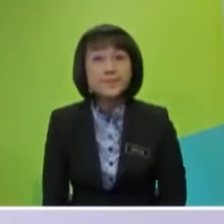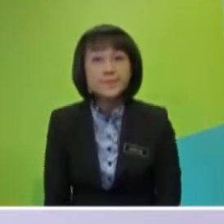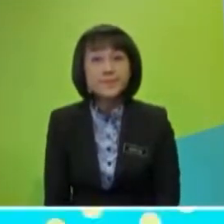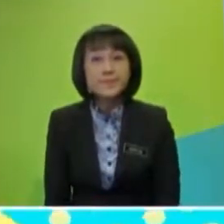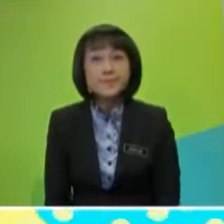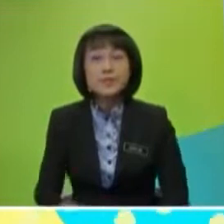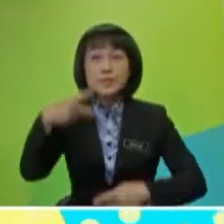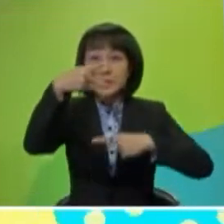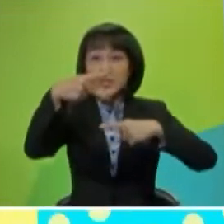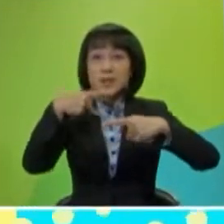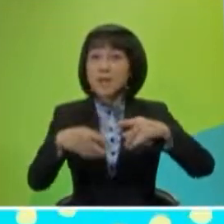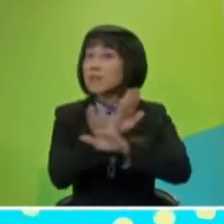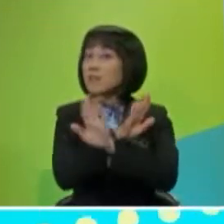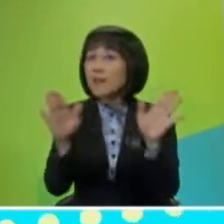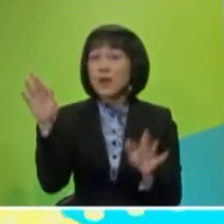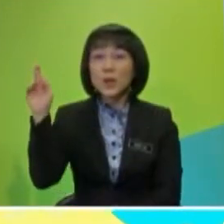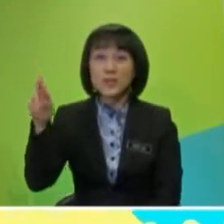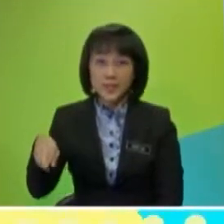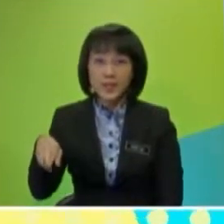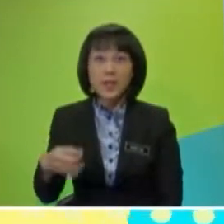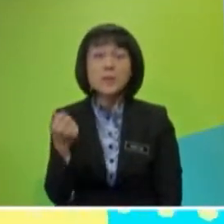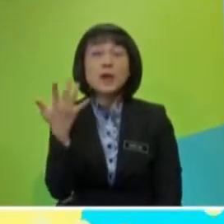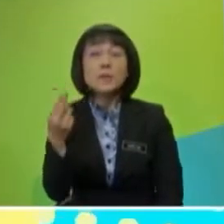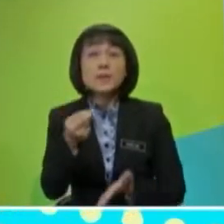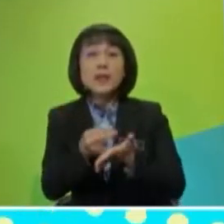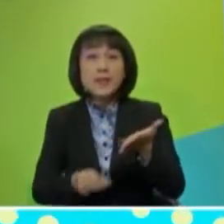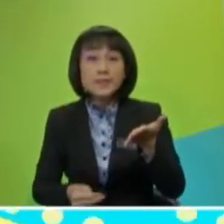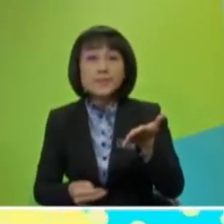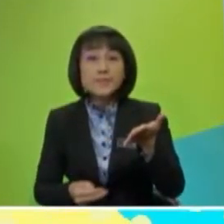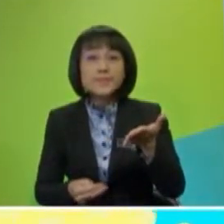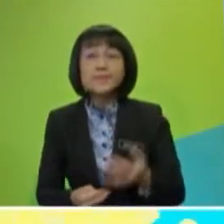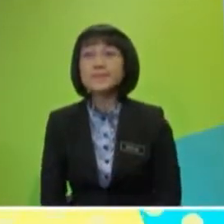Pecahan tidak wajar. Tak wajar. Okey. Berapa nilai pecahannya, Aira?